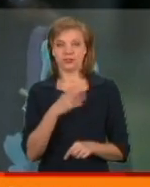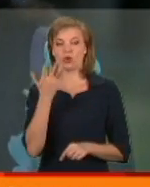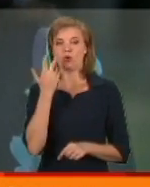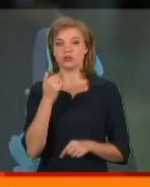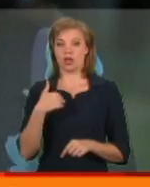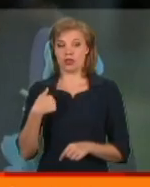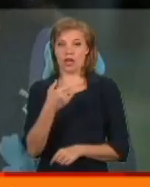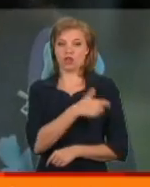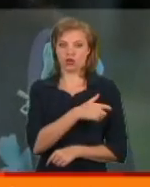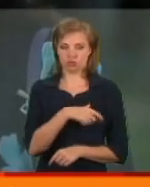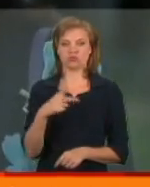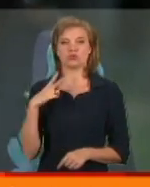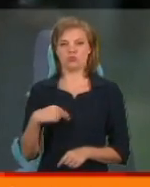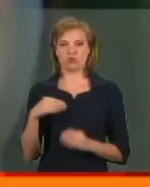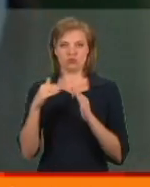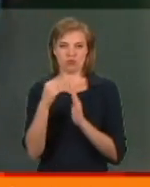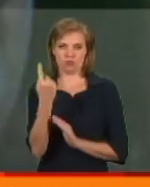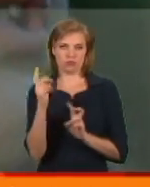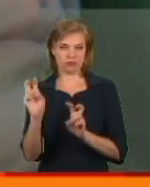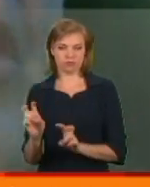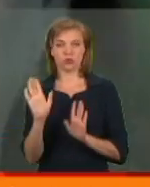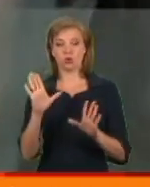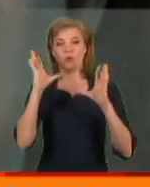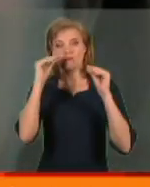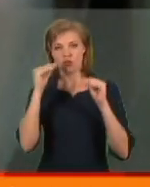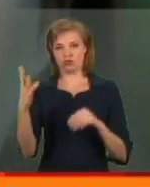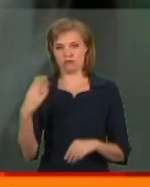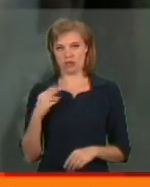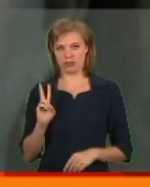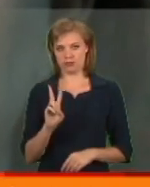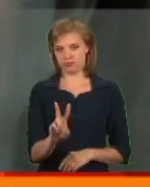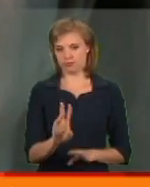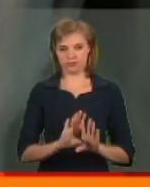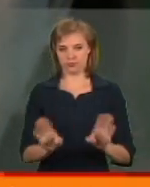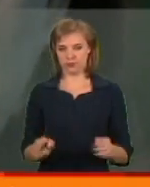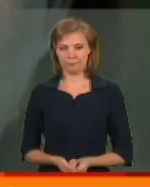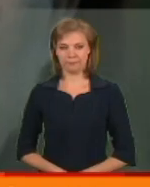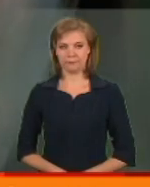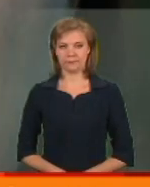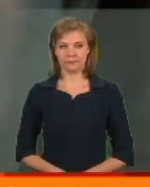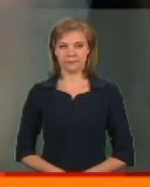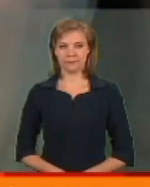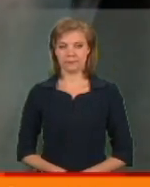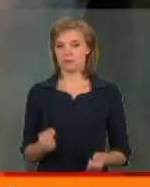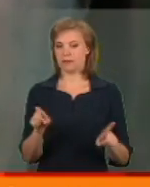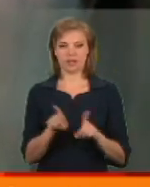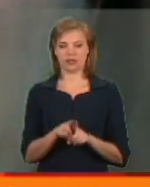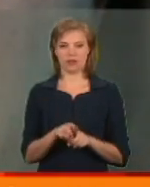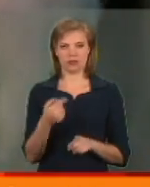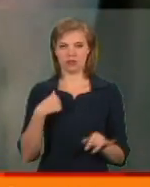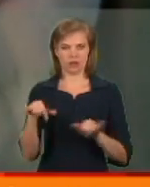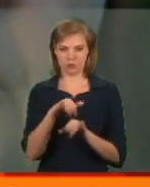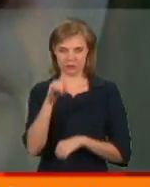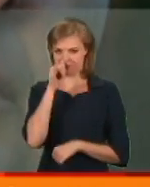на дежурстві, Полінка моя одна вдома. Тільки вечором зі мною виходить. От так, я ее никуда